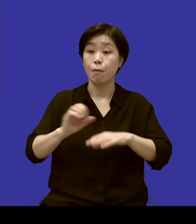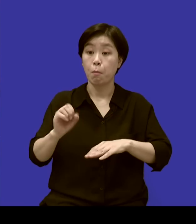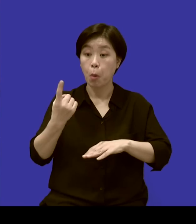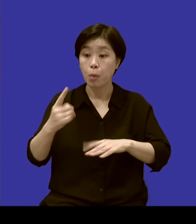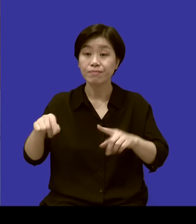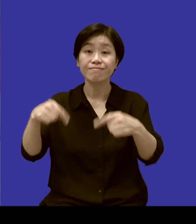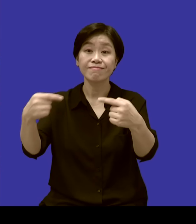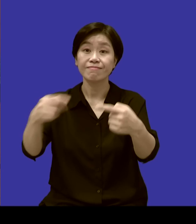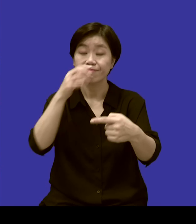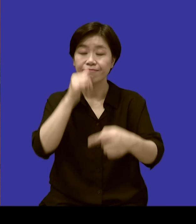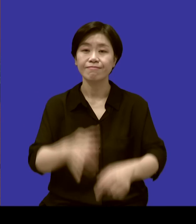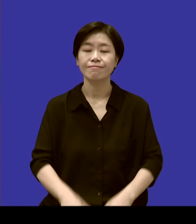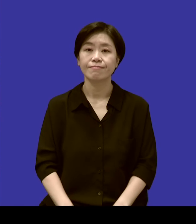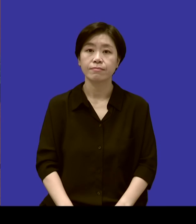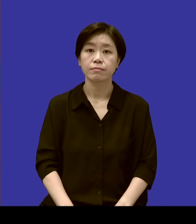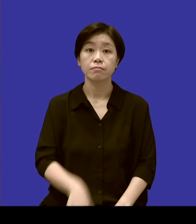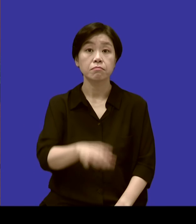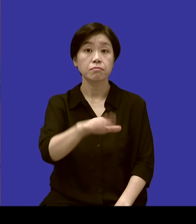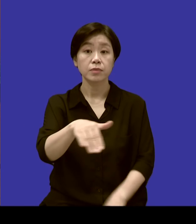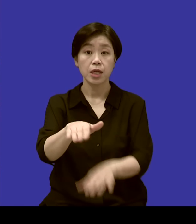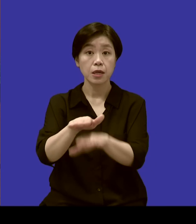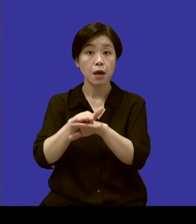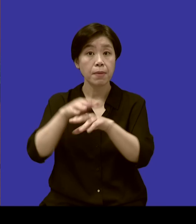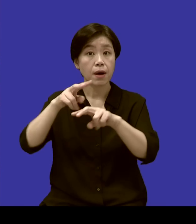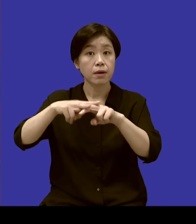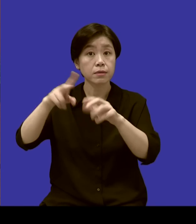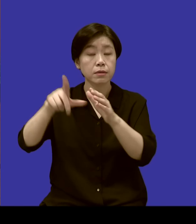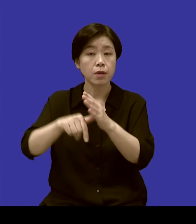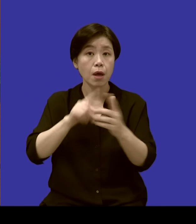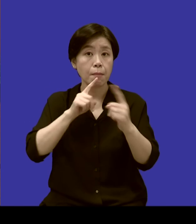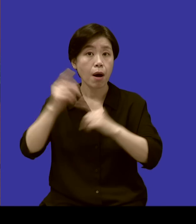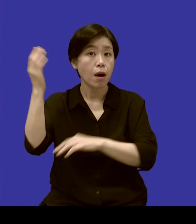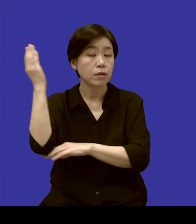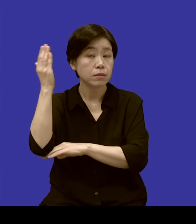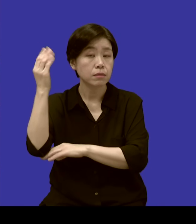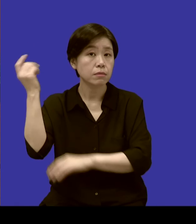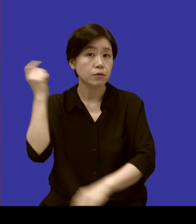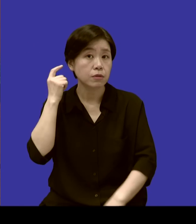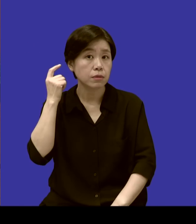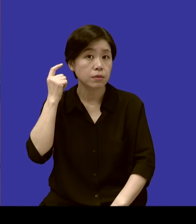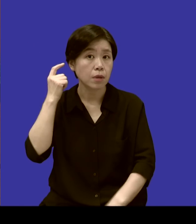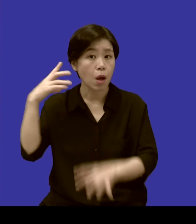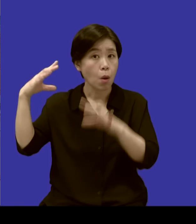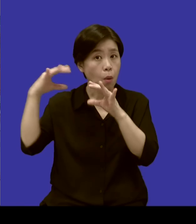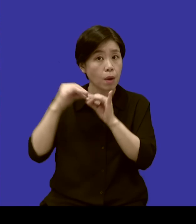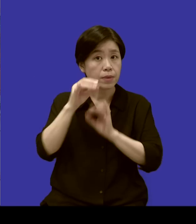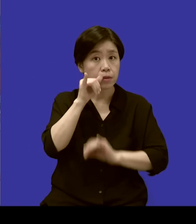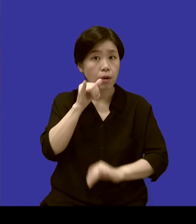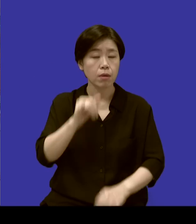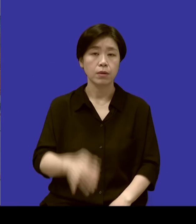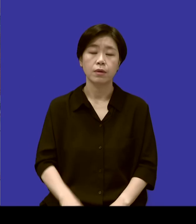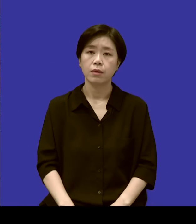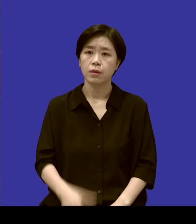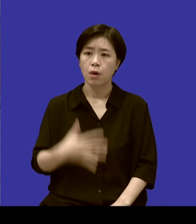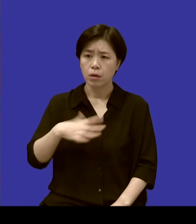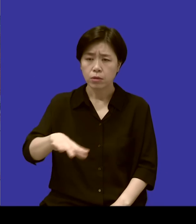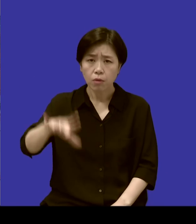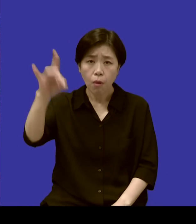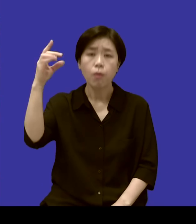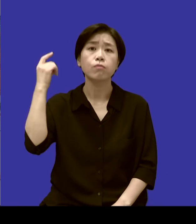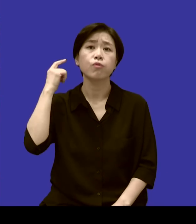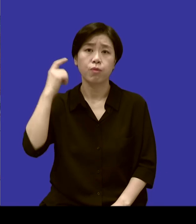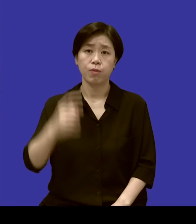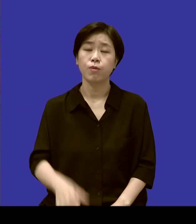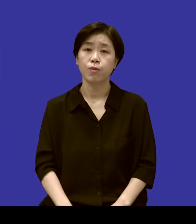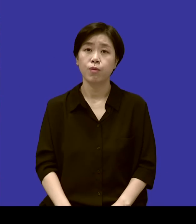그래도 이제 거기 앉아 있으면 이렇게 말씀이나 이렇게 들리잖아요. 그때 들리던 말씀들이 이렇게 좀 공감이 되던가요? 와닿던가요? 그때는 생전 처음 듣는 그렇죠.